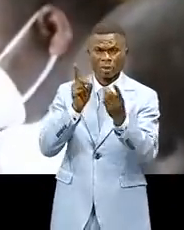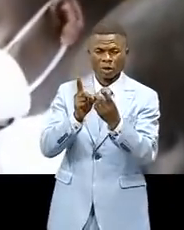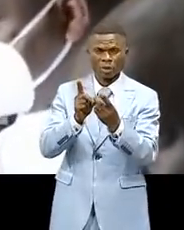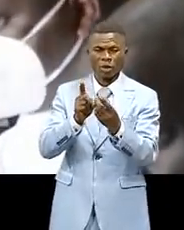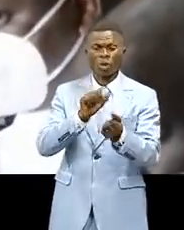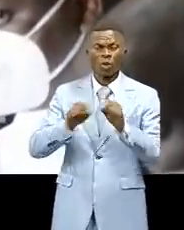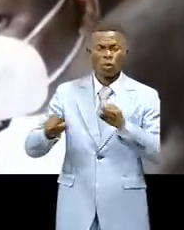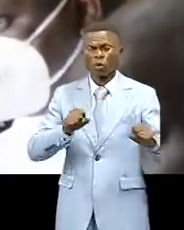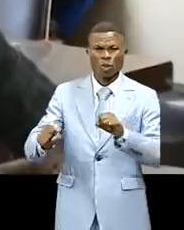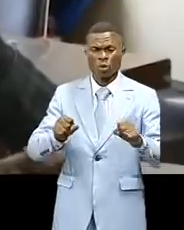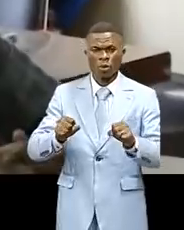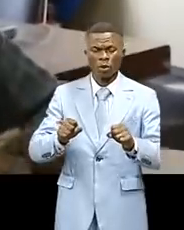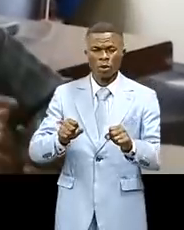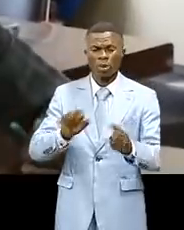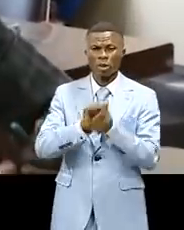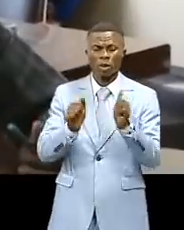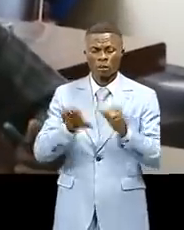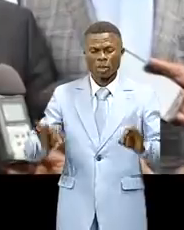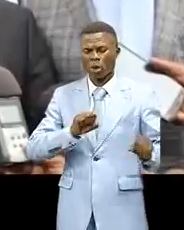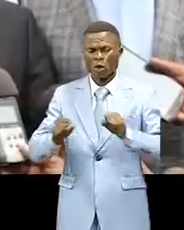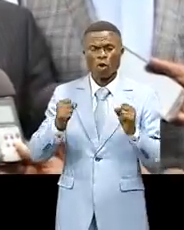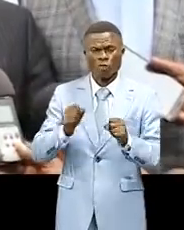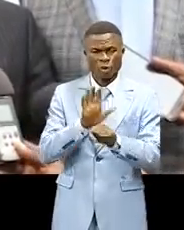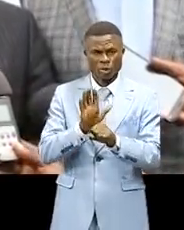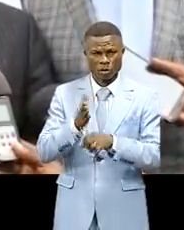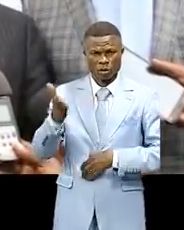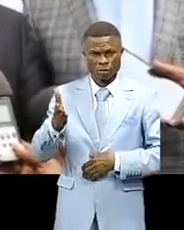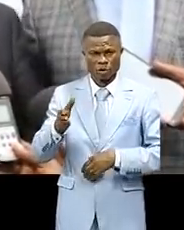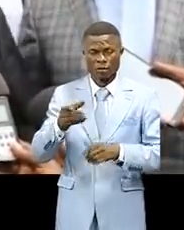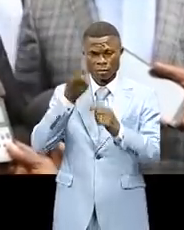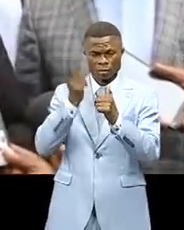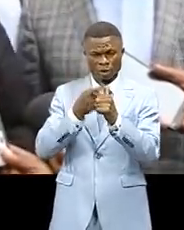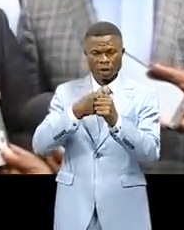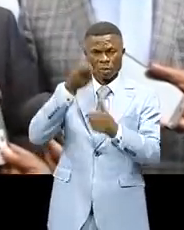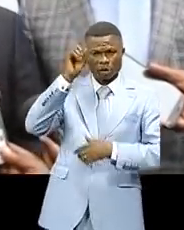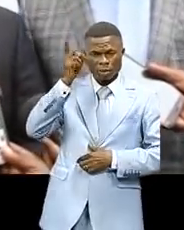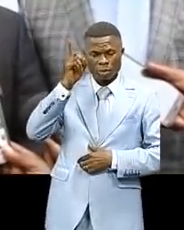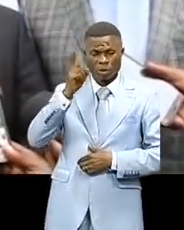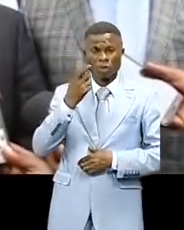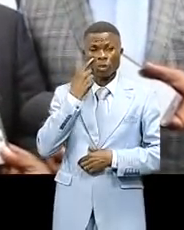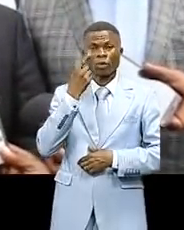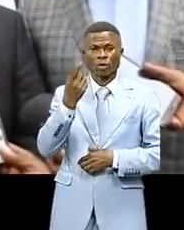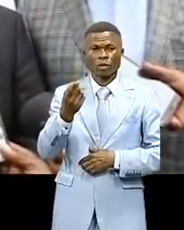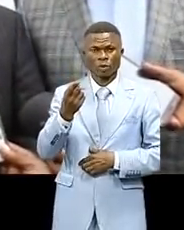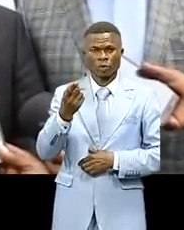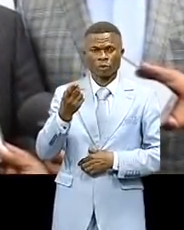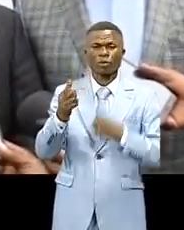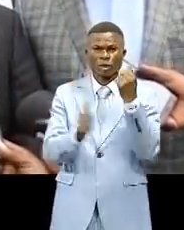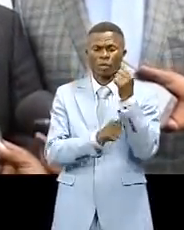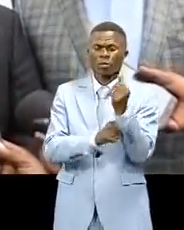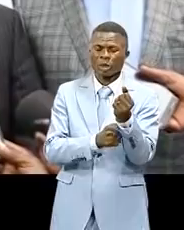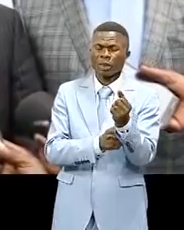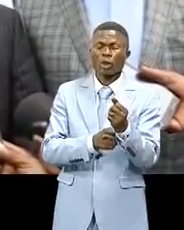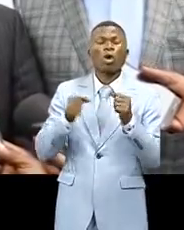secousses aux allures d'un tremblement de terre il s'agit en priorité d'assister les personnes qui ont perdu la